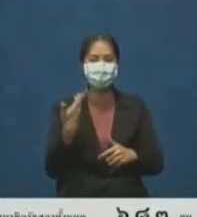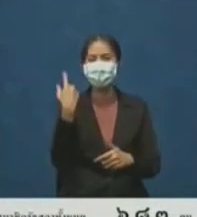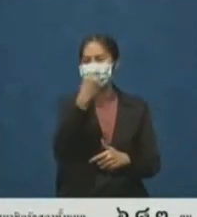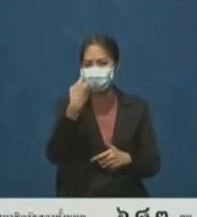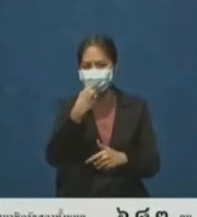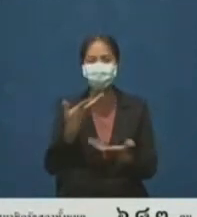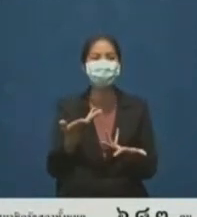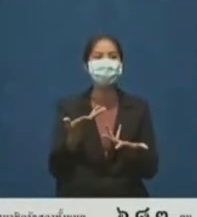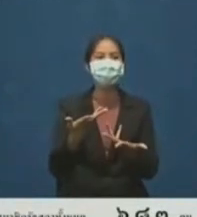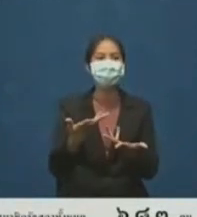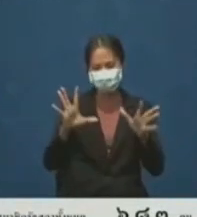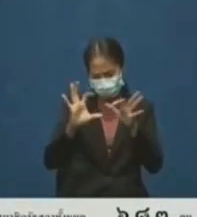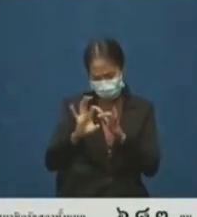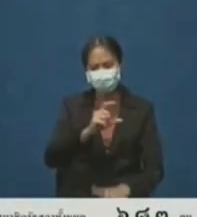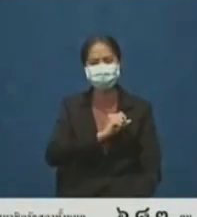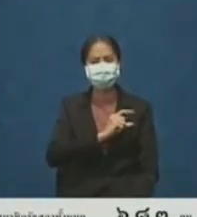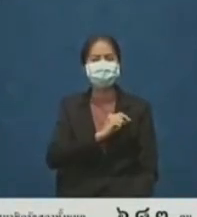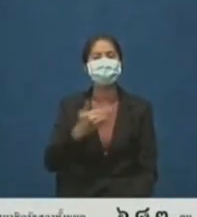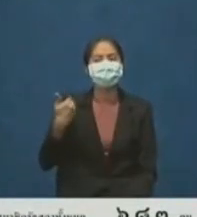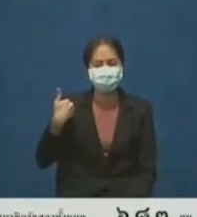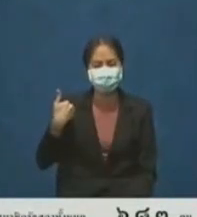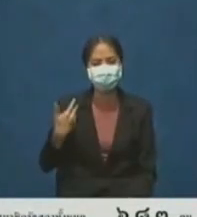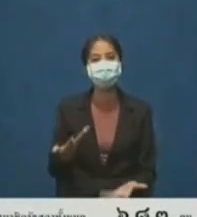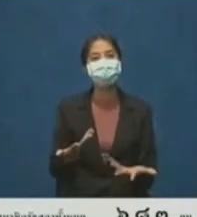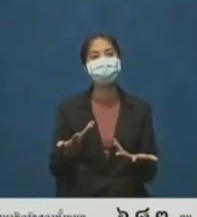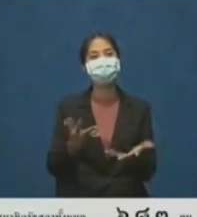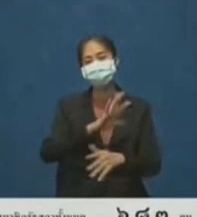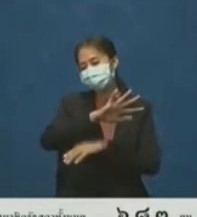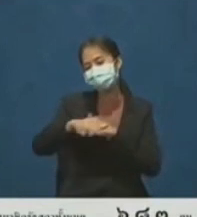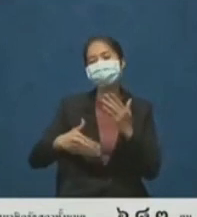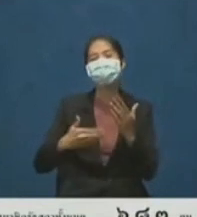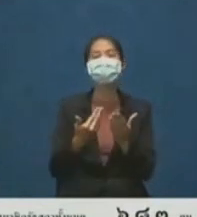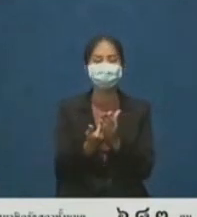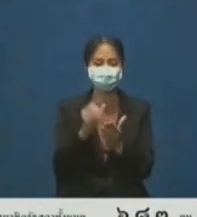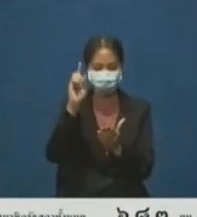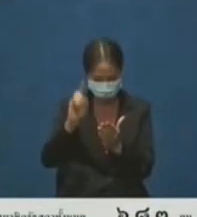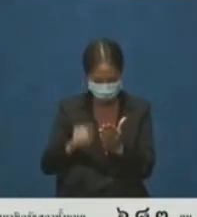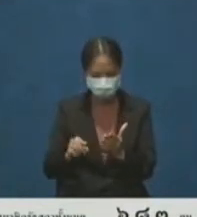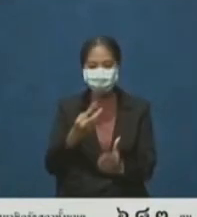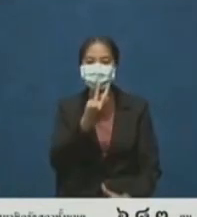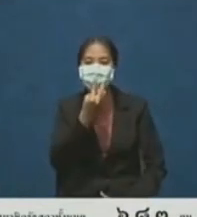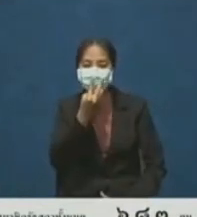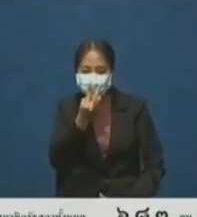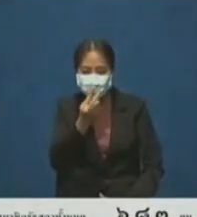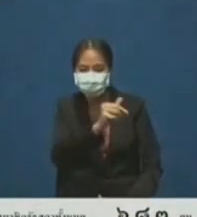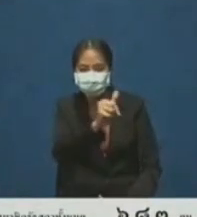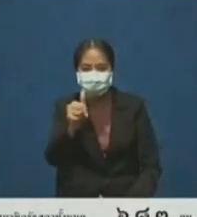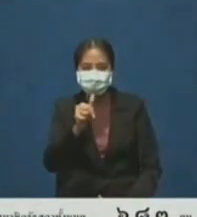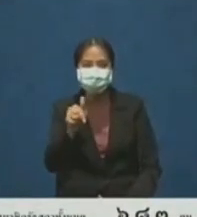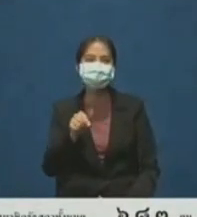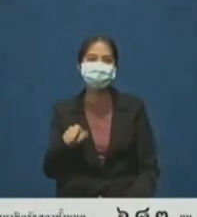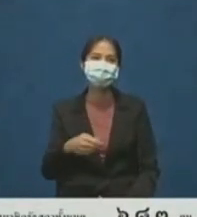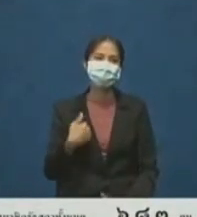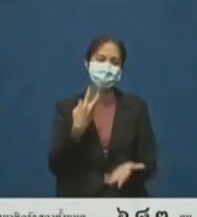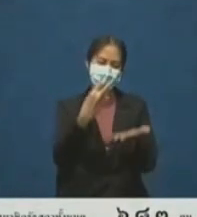การต่อสู้ในการทำเรื่องของสถาบันศาสนาทั้งนั้นเพราะฉะนั้นสิ่งเหล่านี้จะเกิดขึ้นได้ท่านกรรมาธิการ